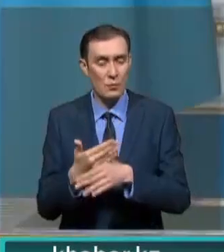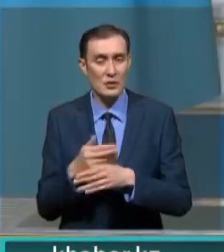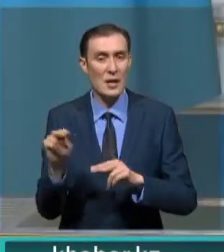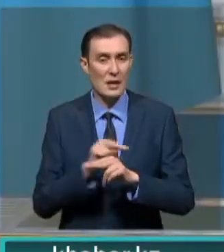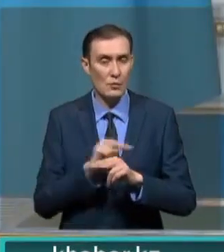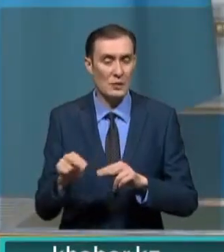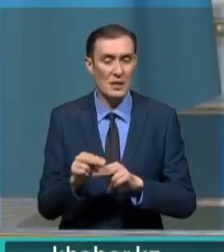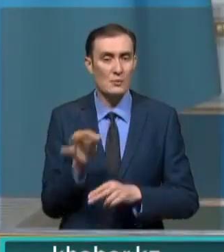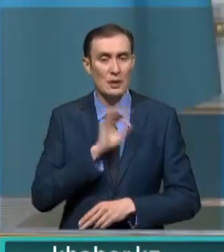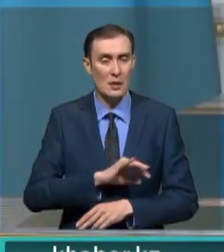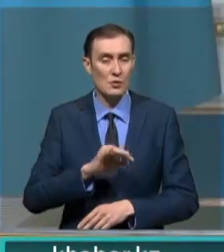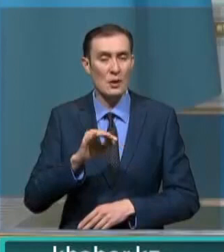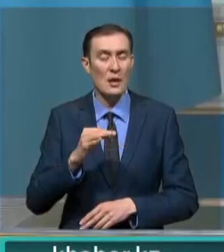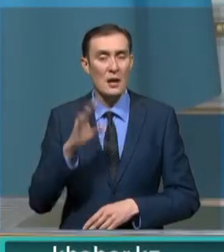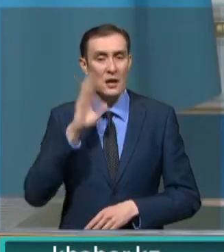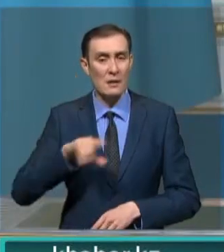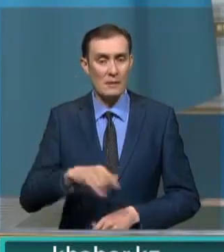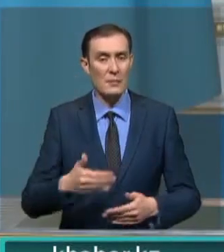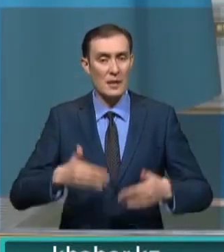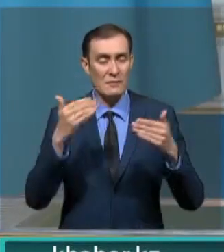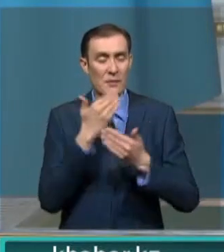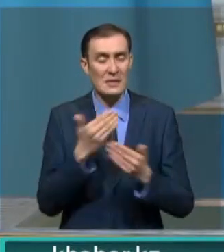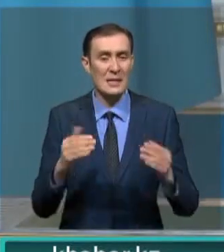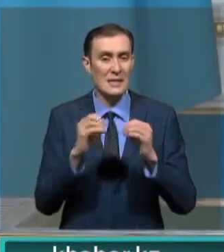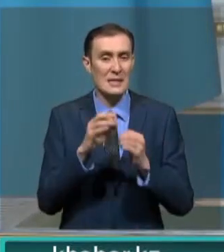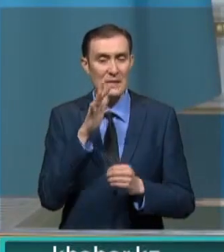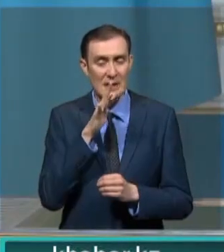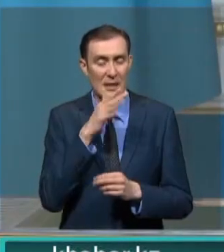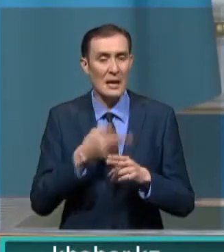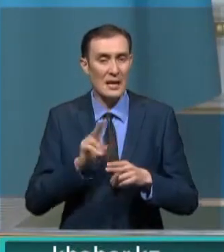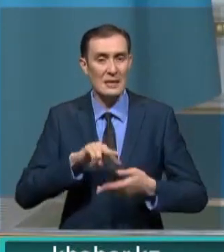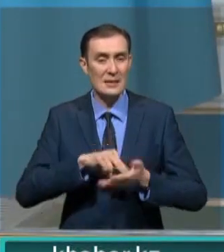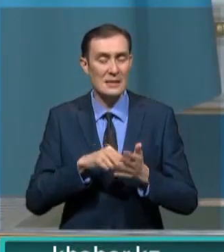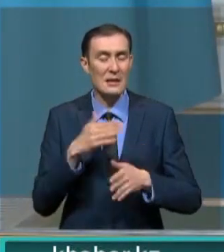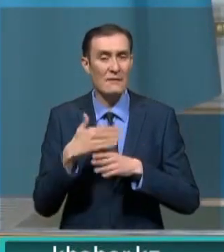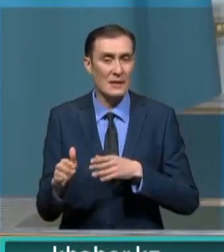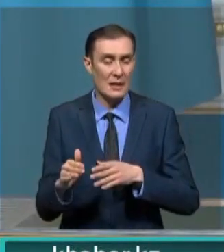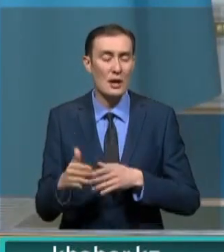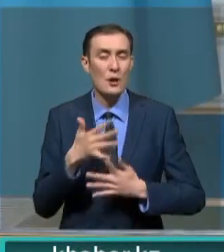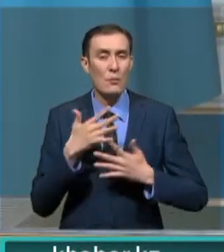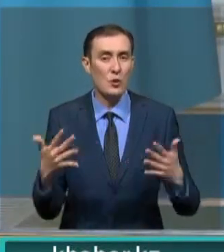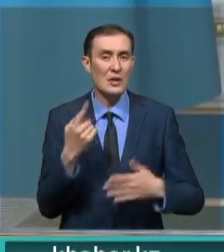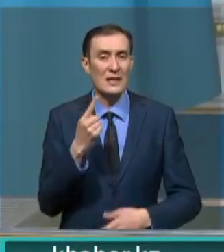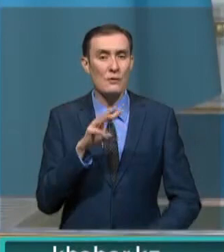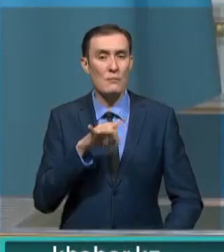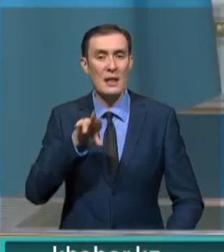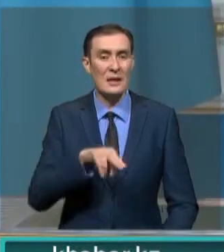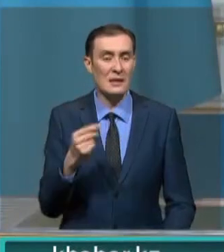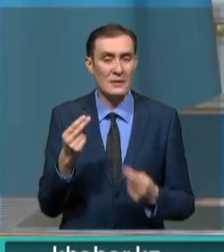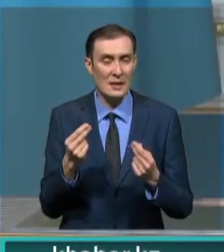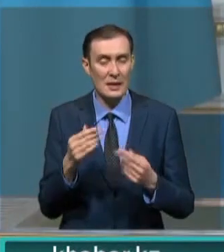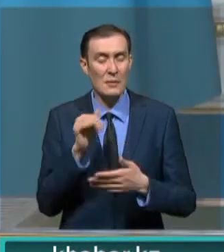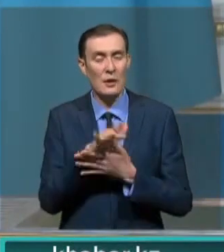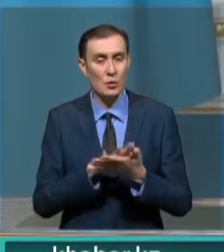на ремонт и эксплуатацию этих объектов. За последние 10 лет на эти цели мы выделили более 1 миллиарда тенге.